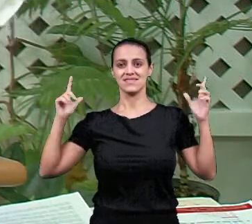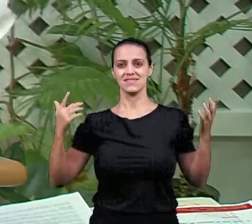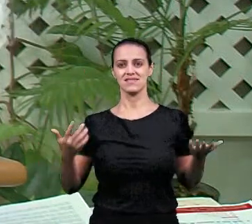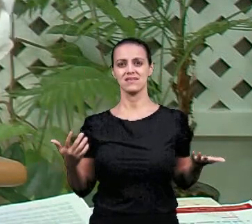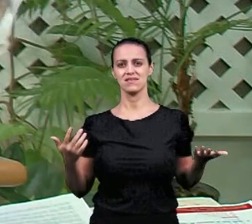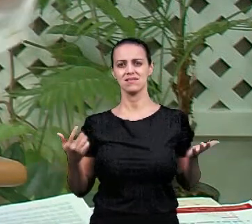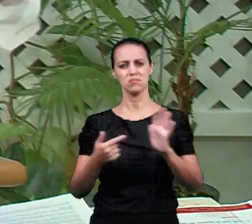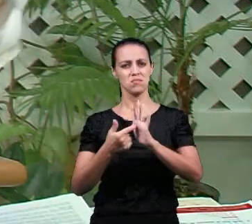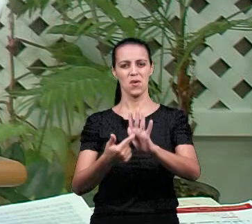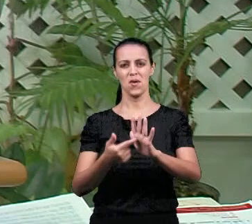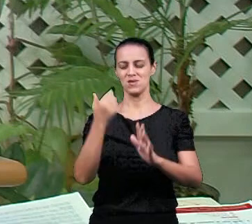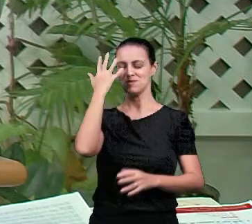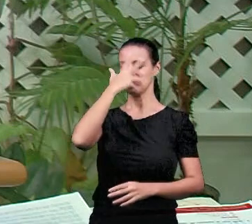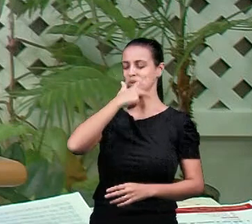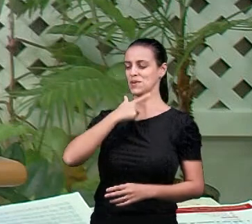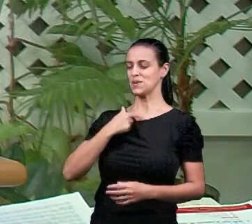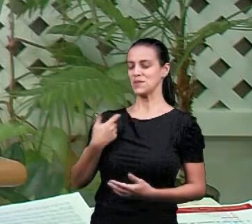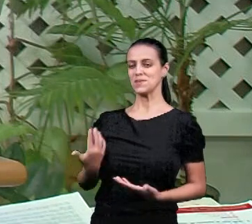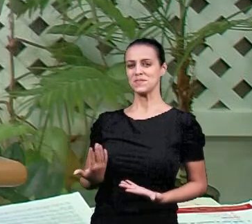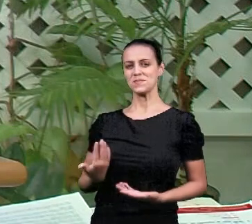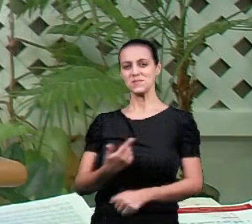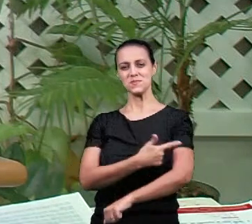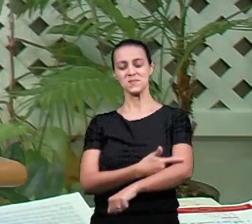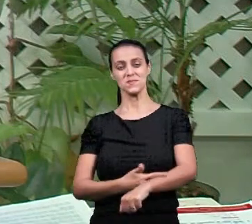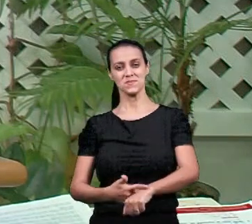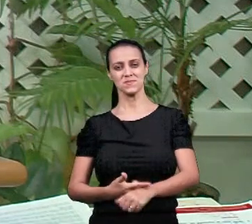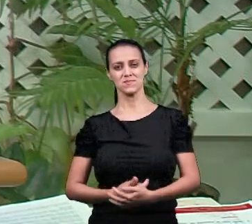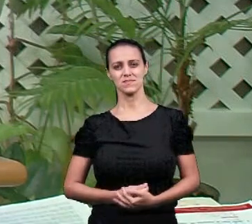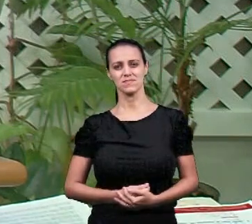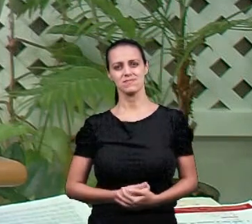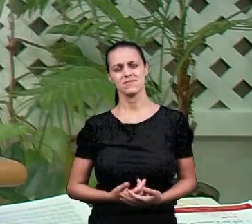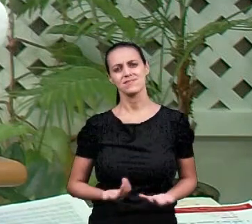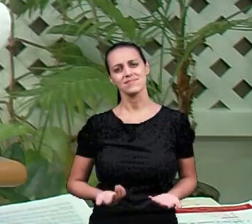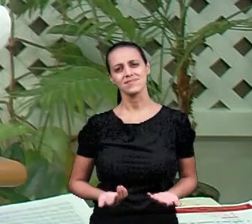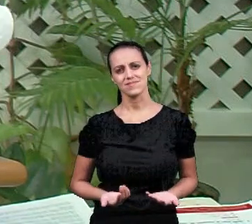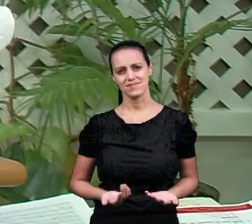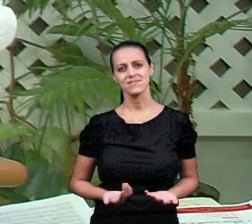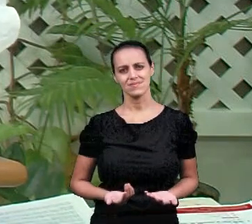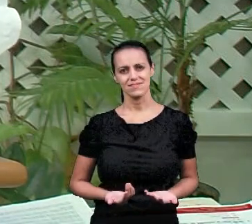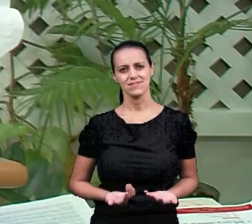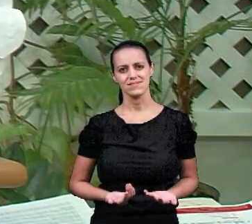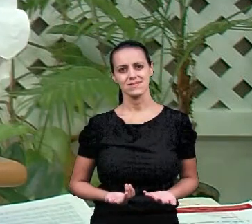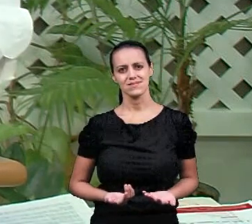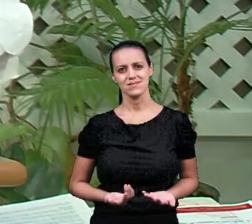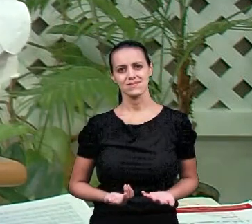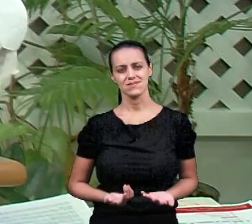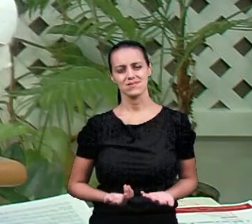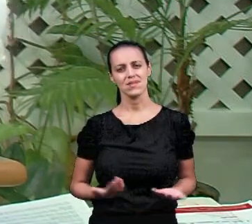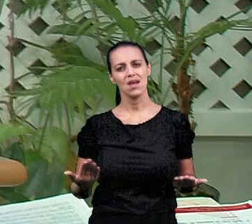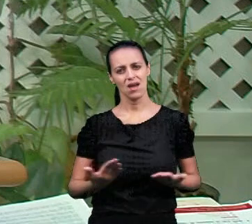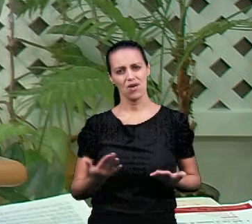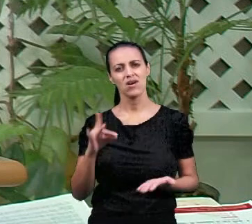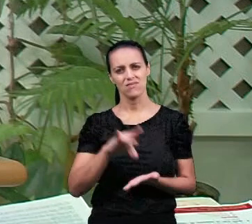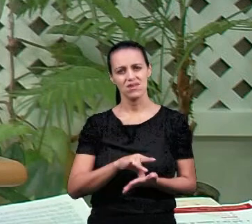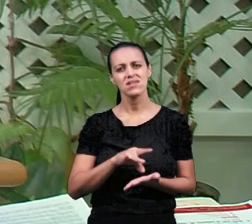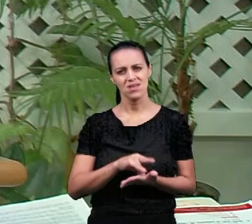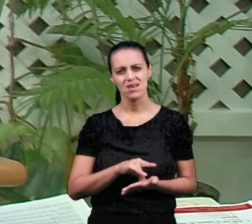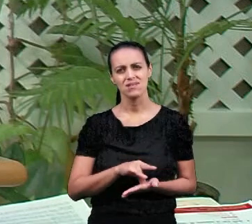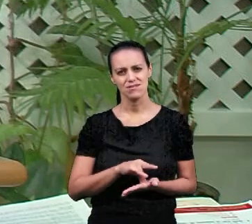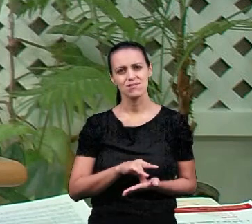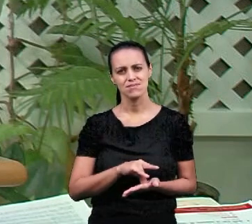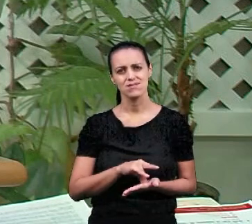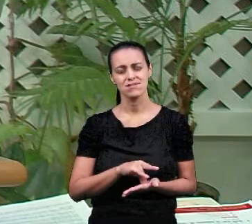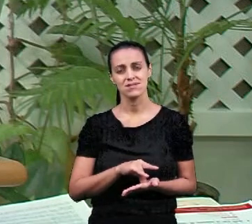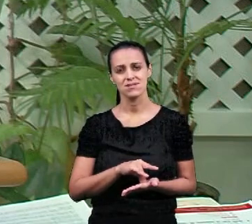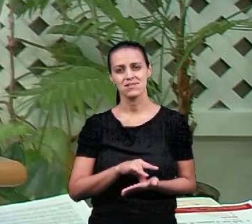gens vont dans le pupitre pour s'exhiber, pour être sympathiques, pour être beaux. Mes frères et sœurs, nous sommes en train de vivre une réalité. Les